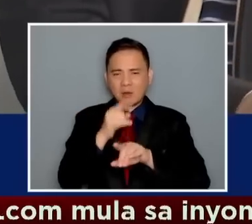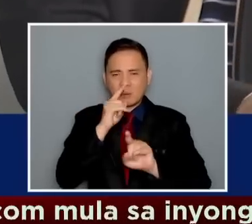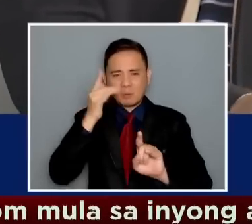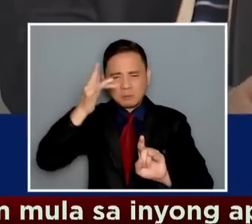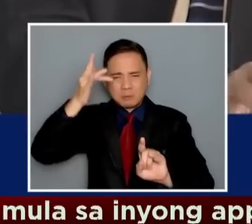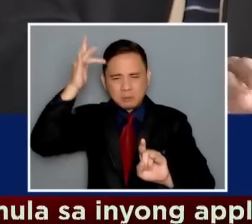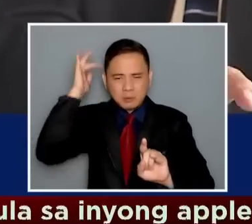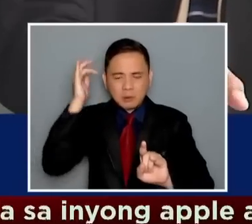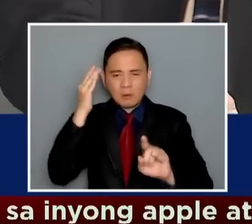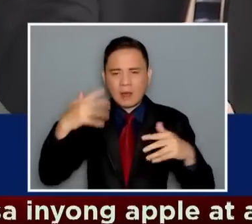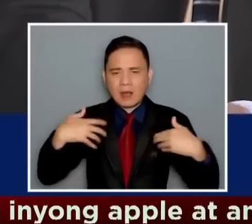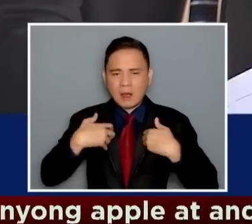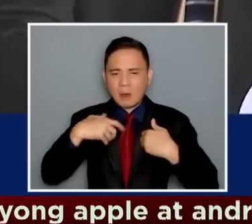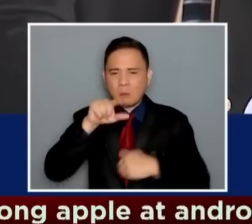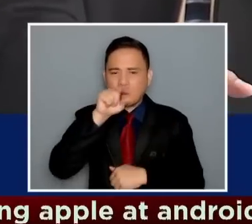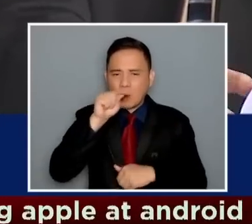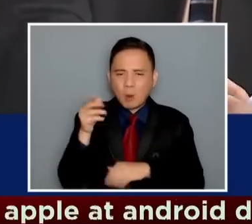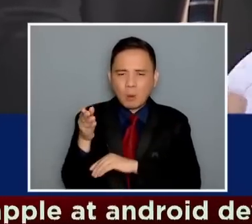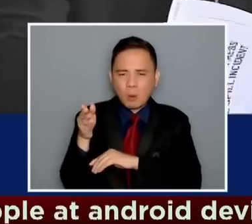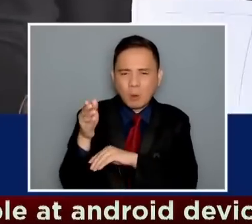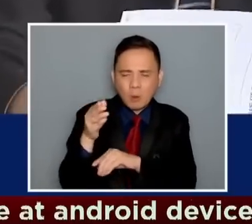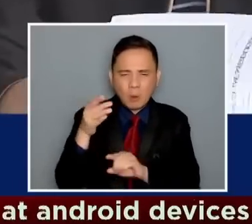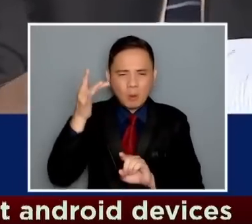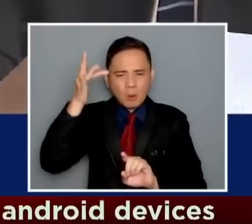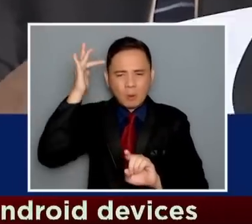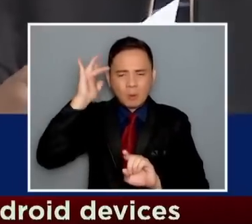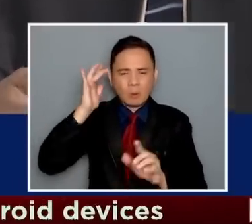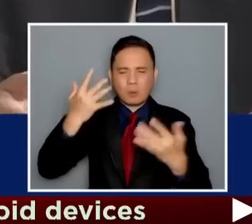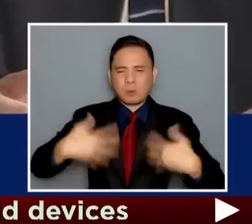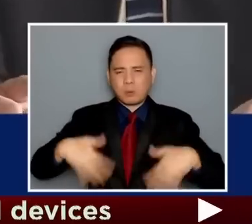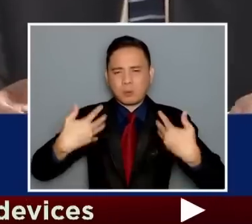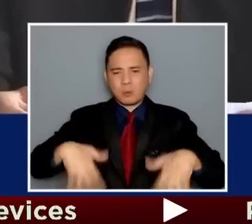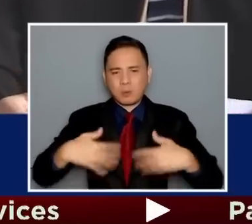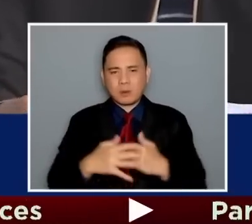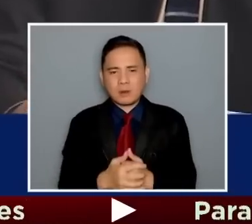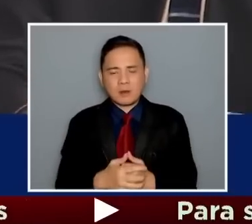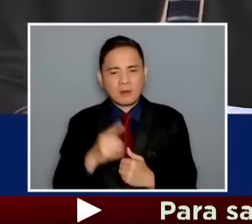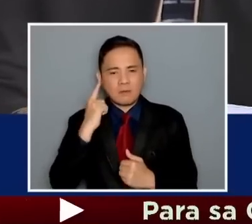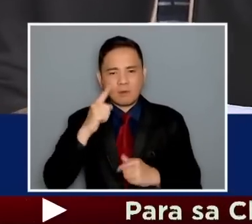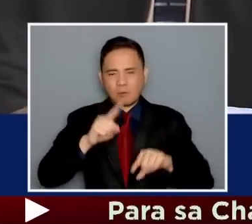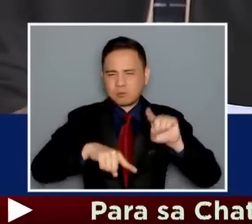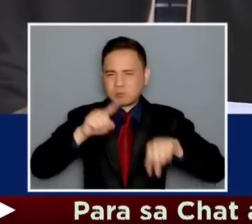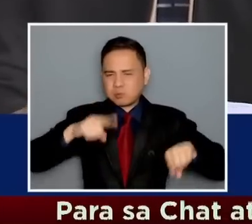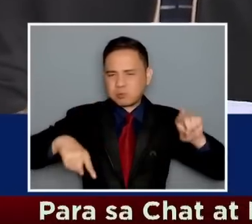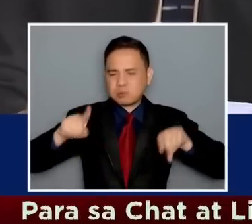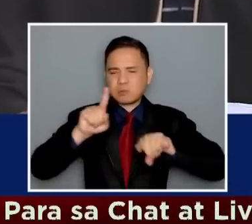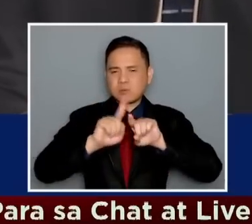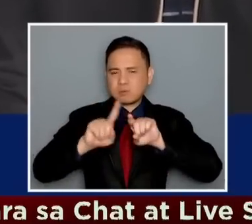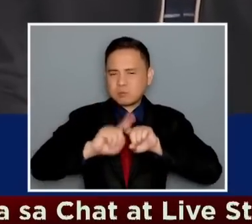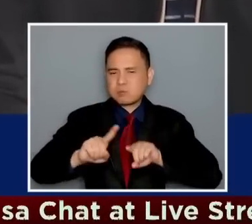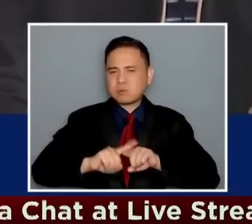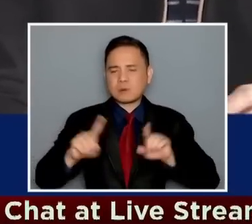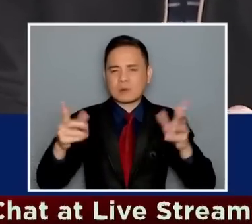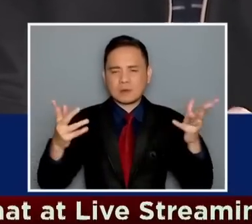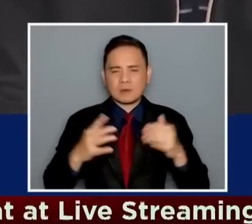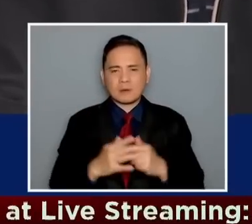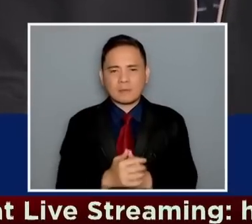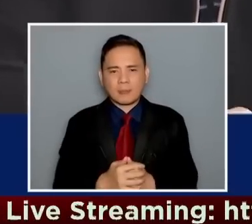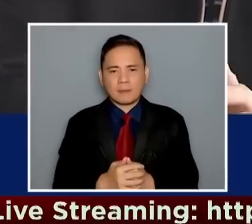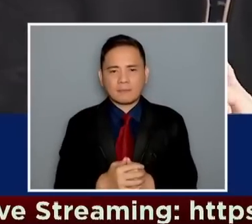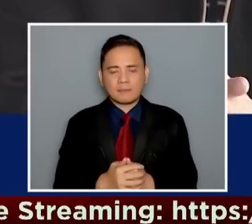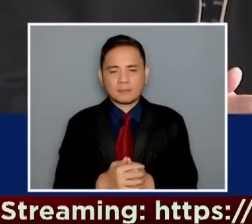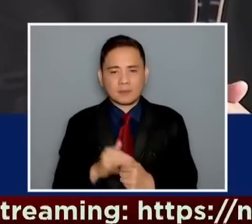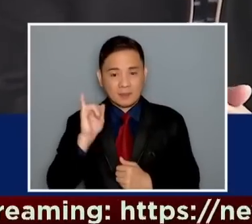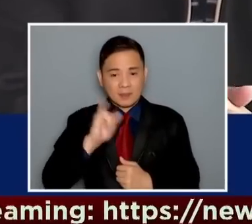areas in the world. It's a world-renowned area for biodiversity. Kaya isa ko yan sa nag-raise ng